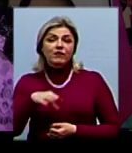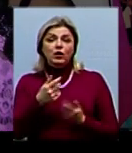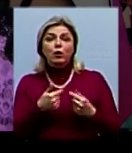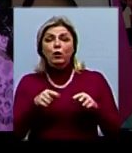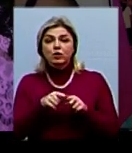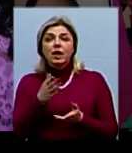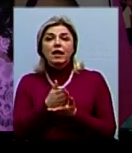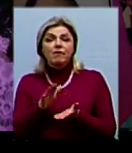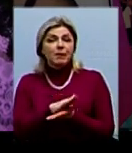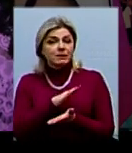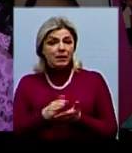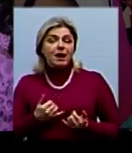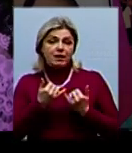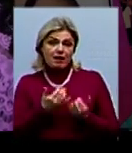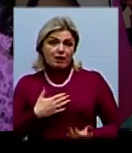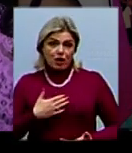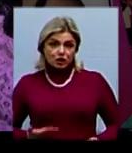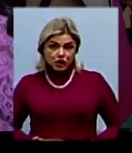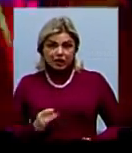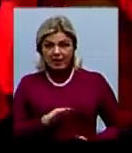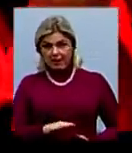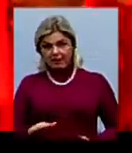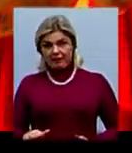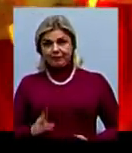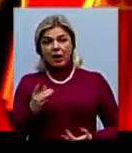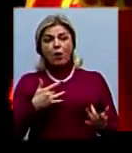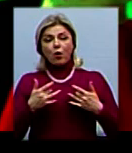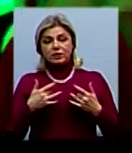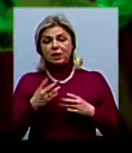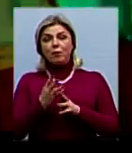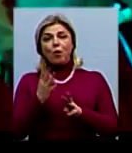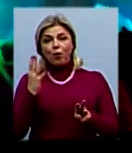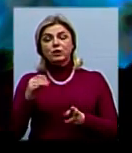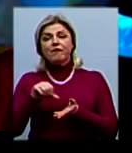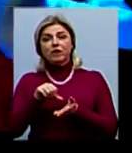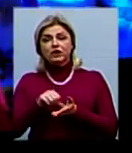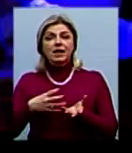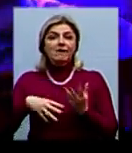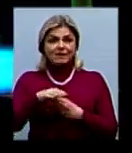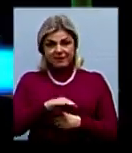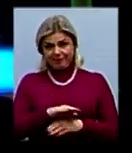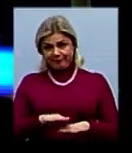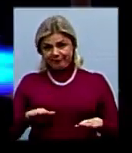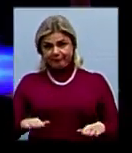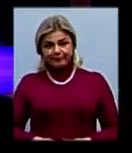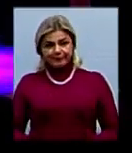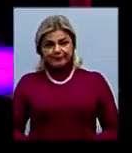є безкоштовними для наших жителів і наших дітей. На концерті по черзі виступили всі вихованці.